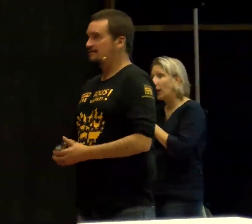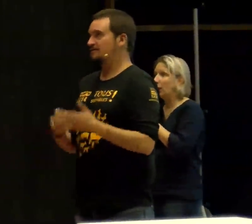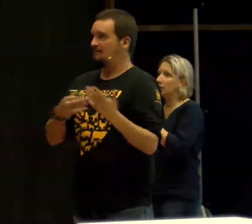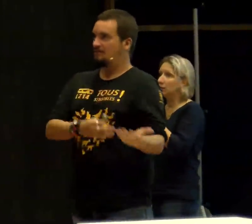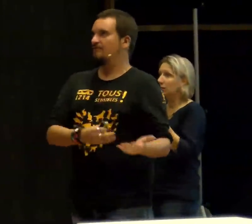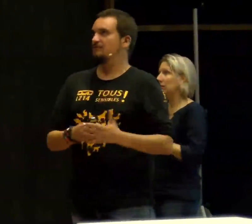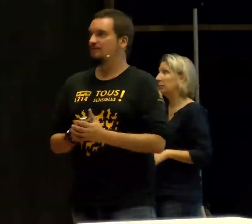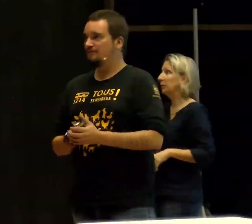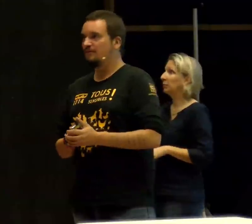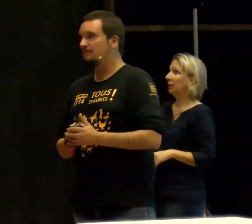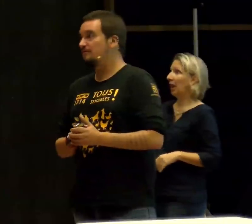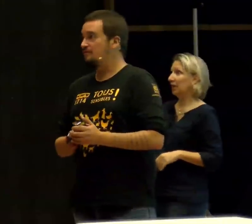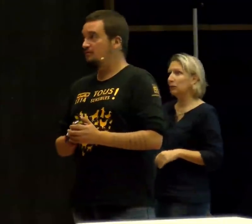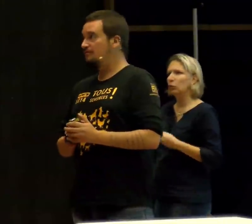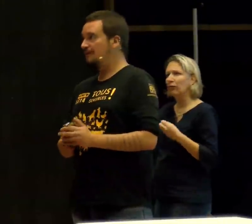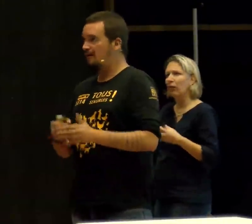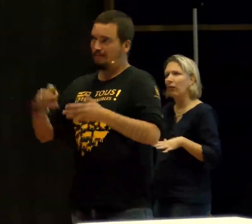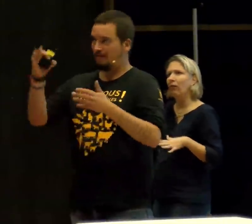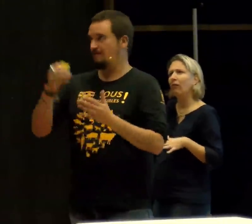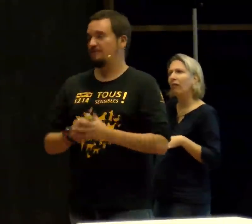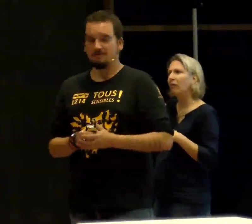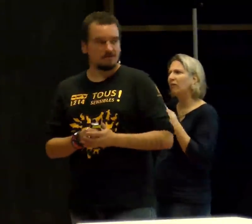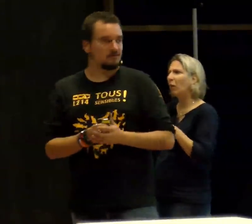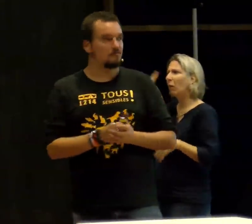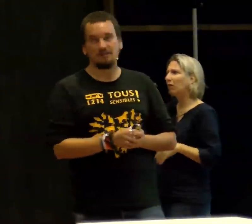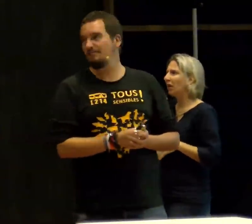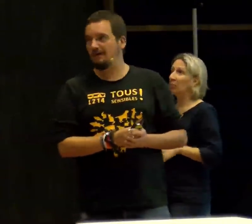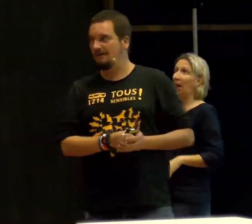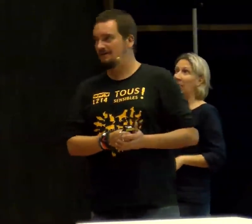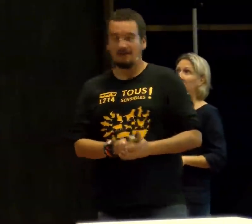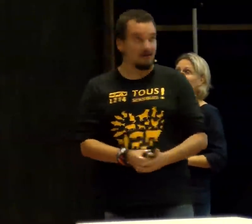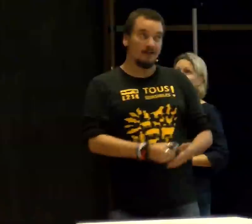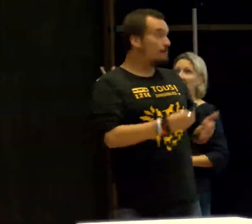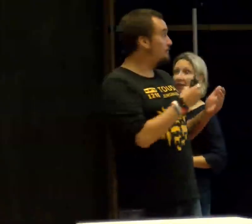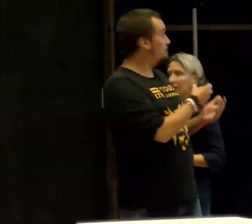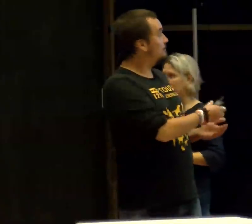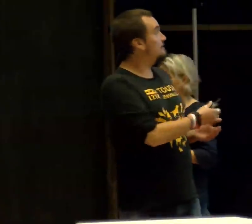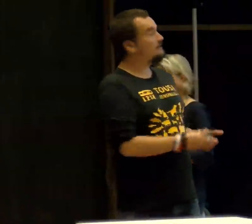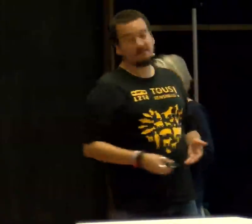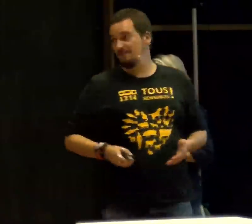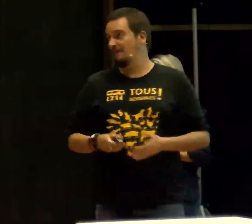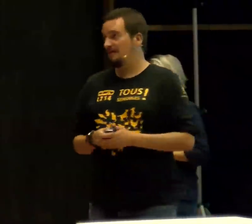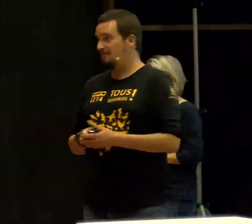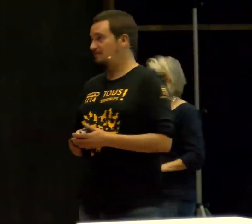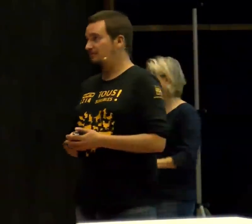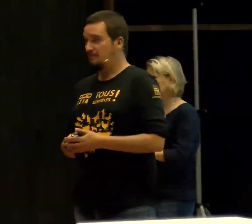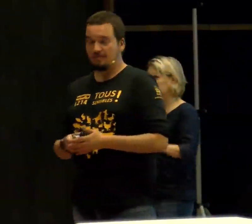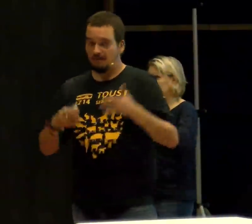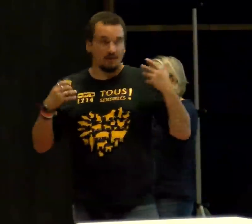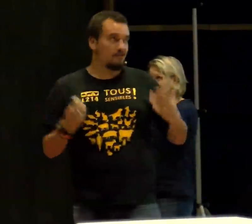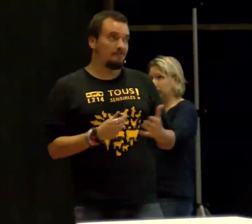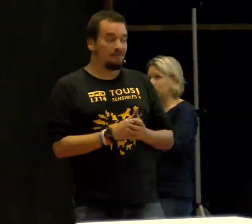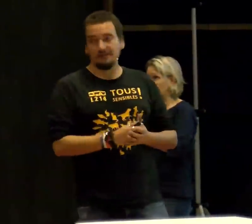parisien. C'est quelque chose qu'on va souvent entendre dans beaucoup de villes. Ah, mais c'est un truc qui concerne Paris, etc. Pas du tout. On a des villes